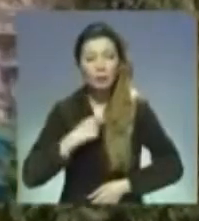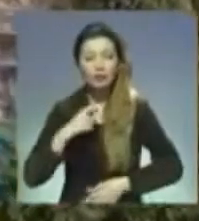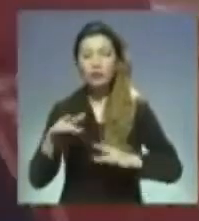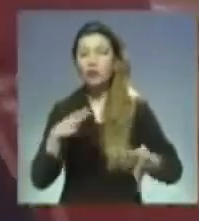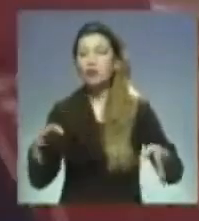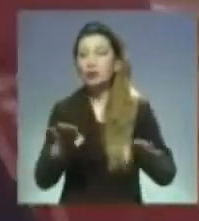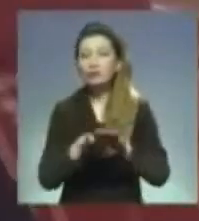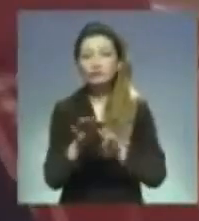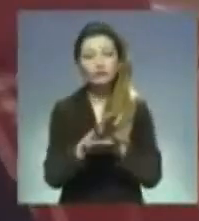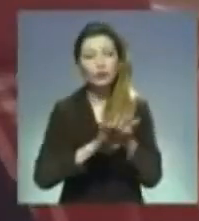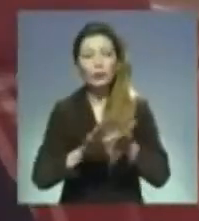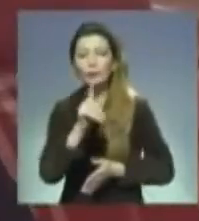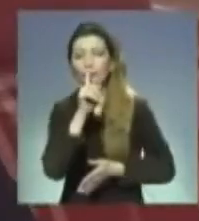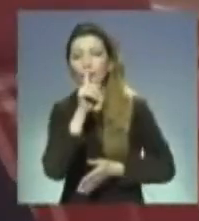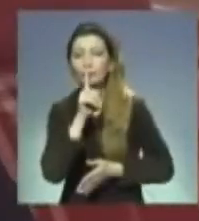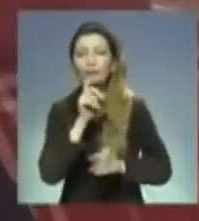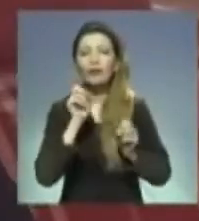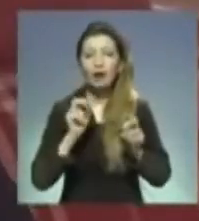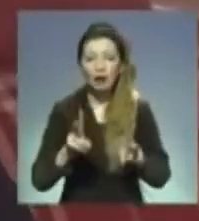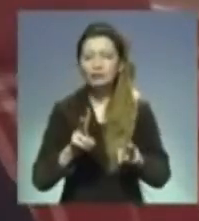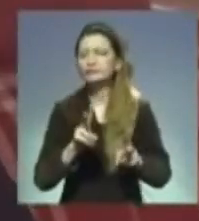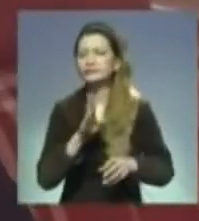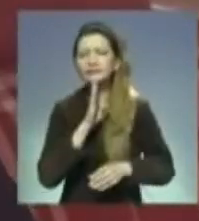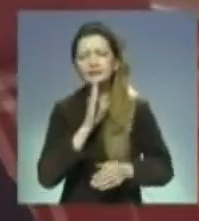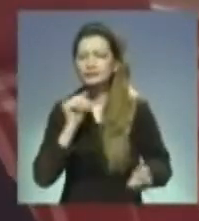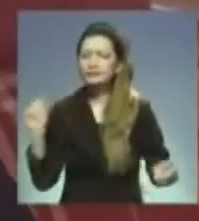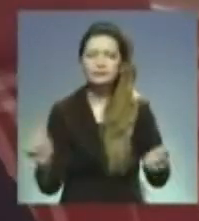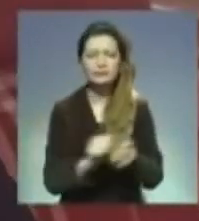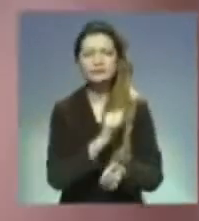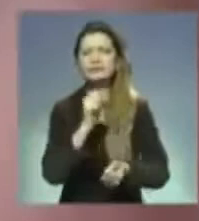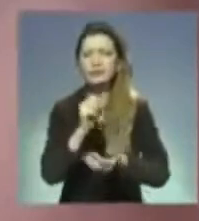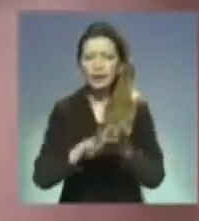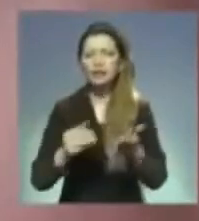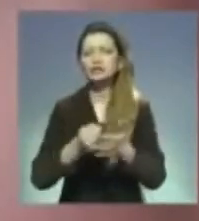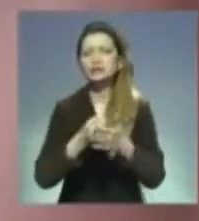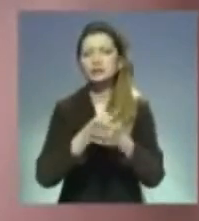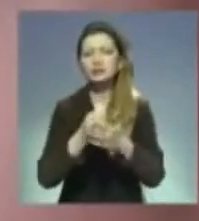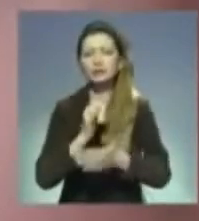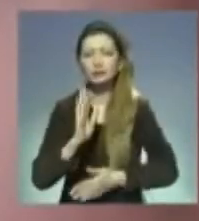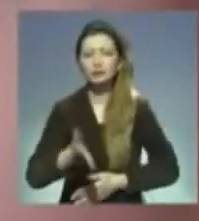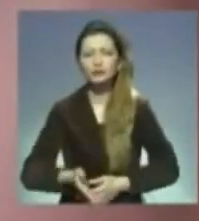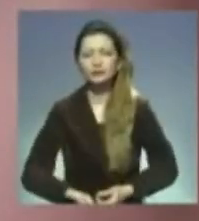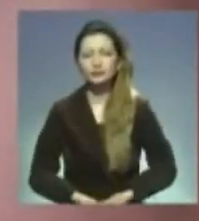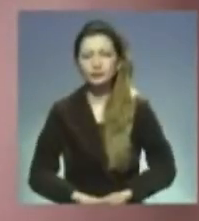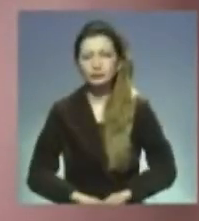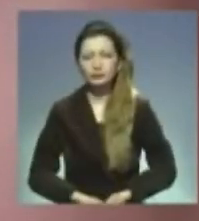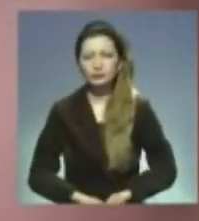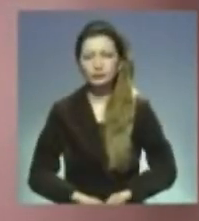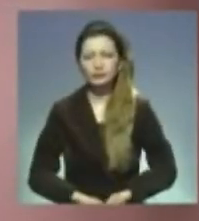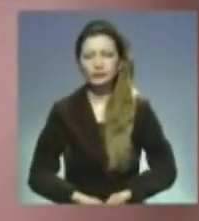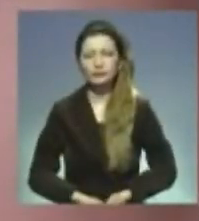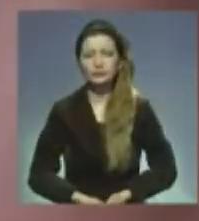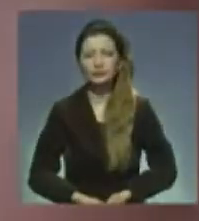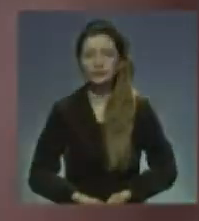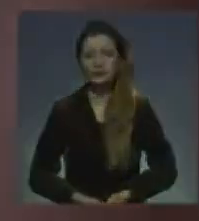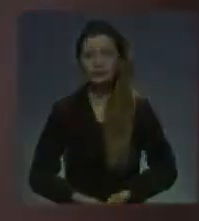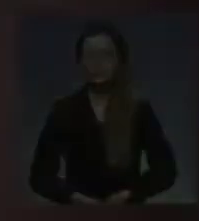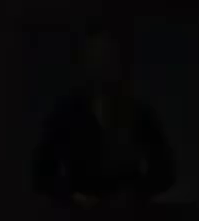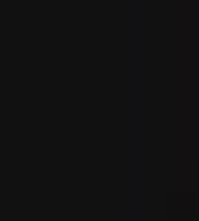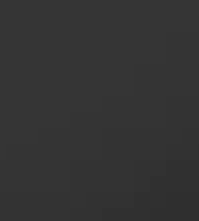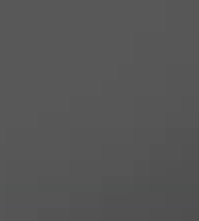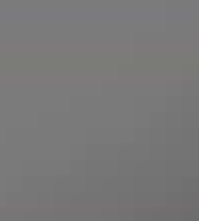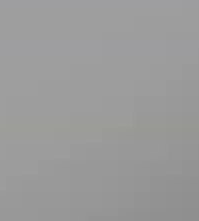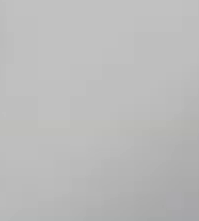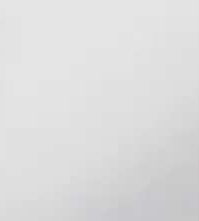потерпевшей. Однако девушка не намерена сдаваться. Светлана Тагирева, Рашид Смагилов, Астана Таймс, Актау.